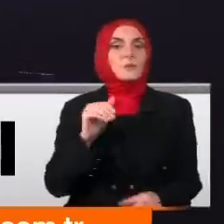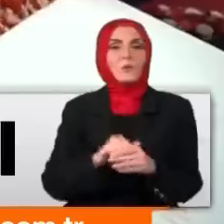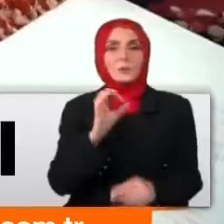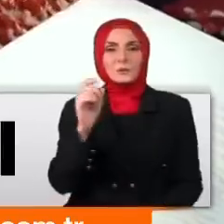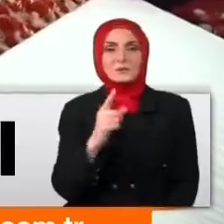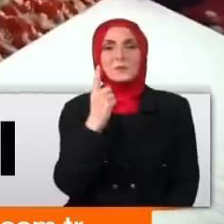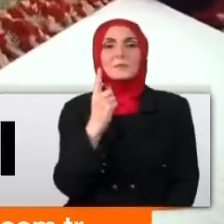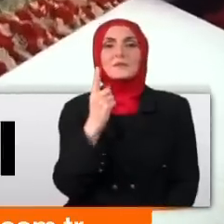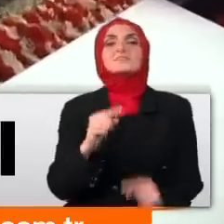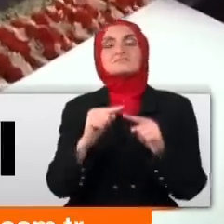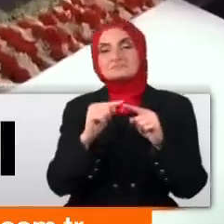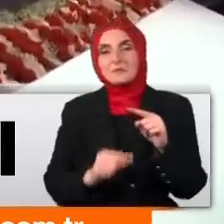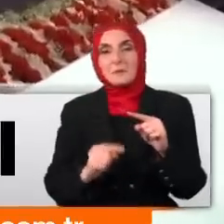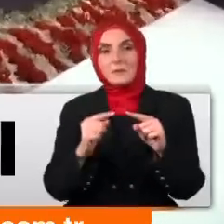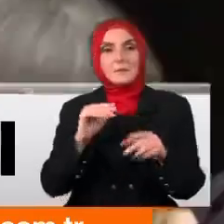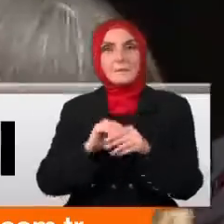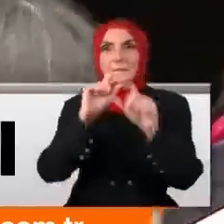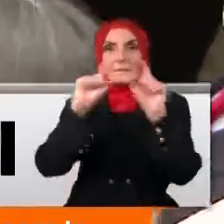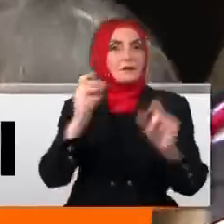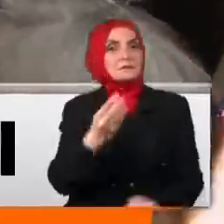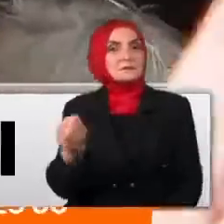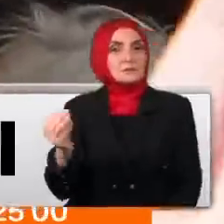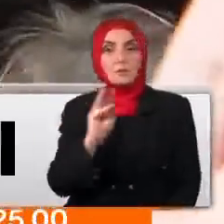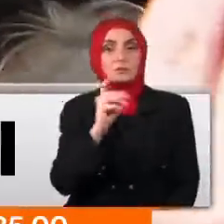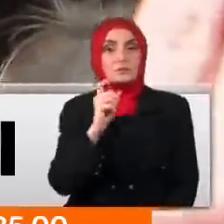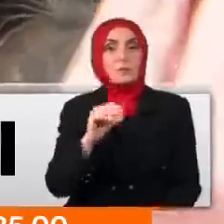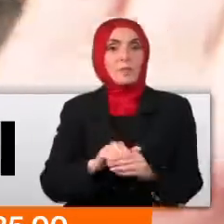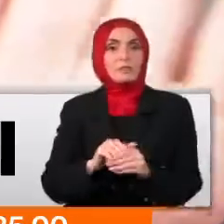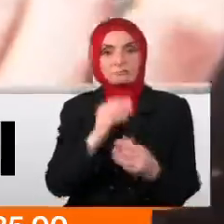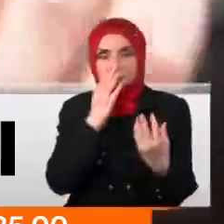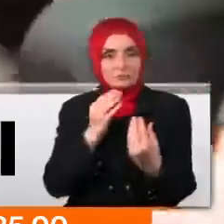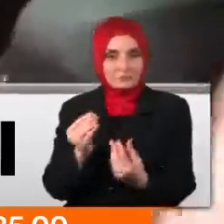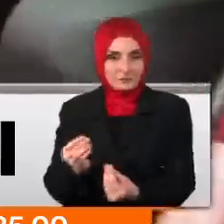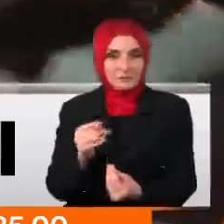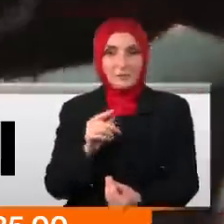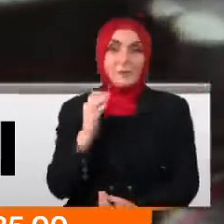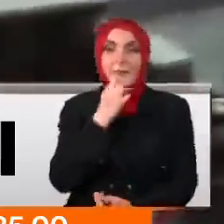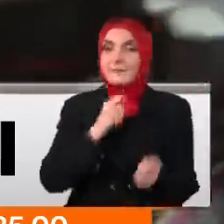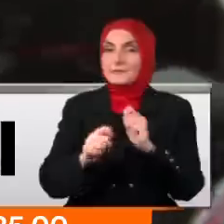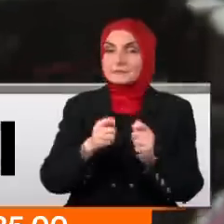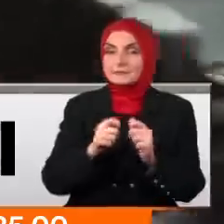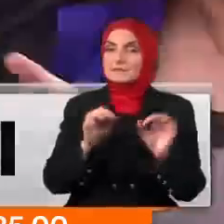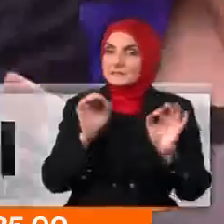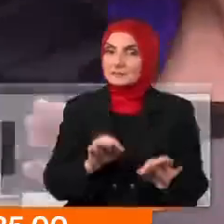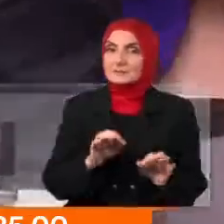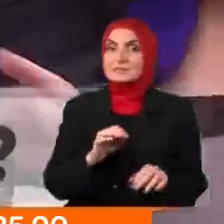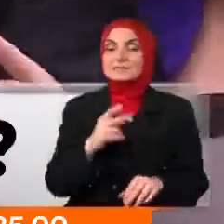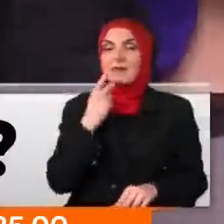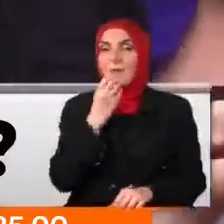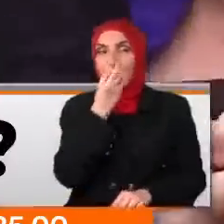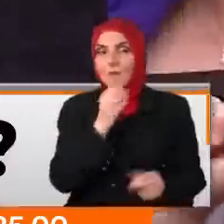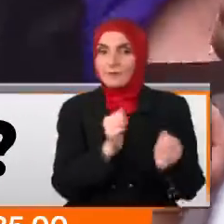partilere 39 milletvekilliği vermişti benzer pazarlıklar Şimdi de Mustafa Sarıgül'le yapılmış olabilir miydi zaten